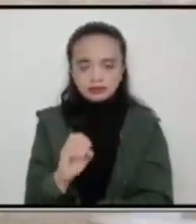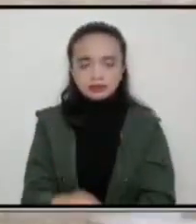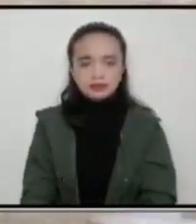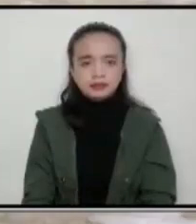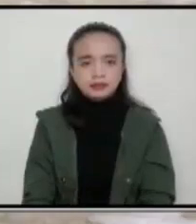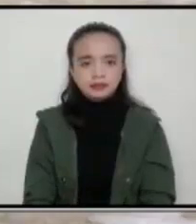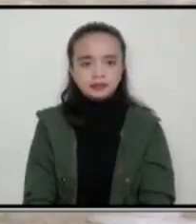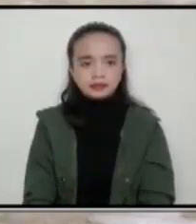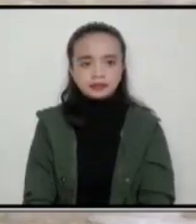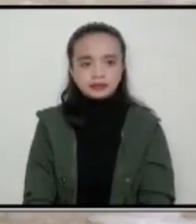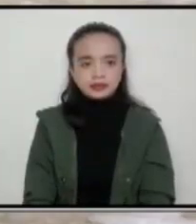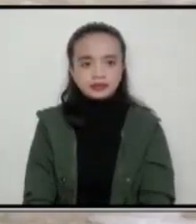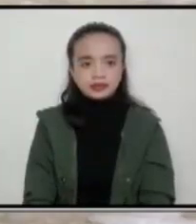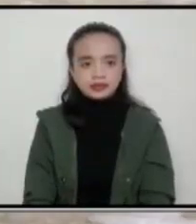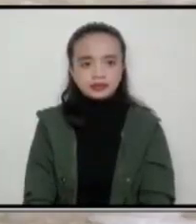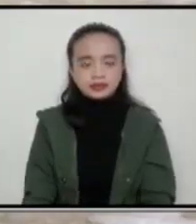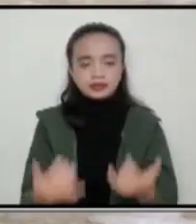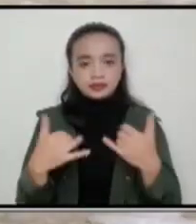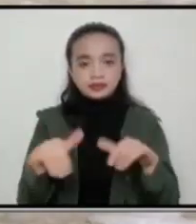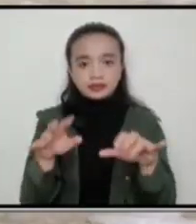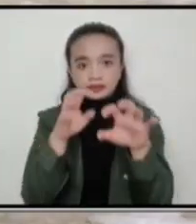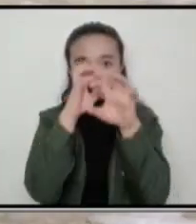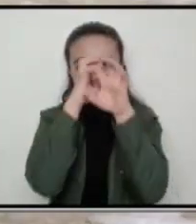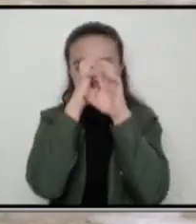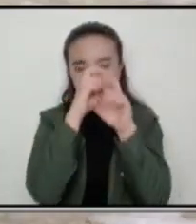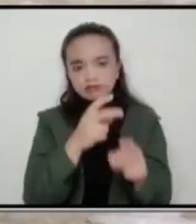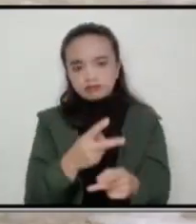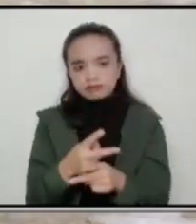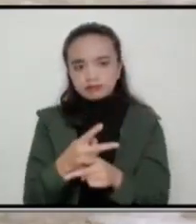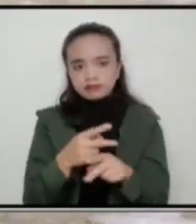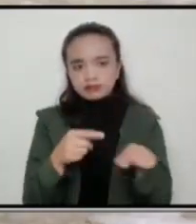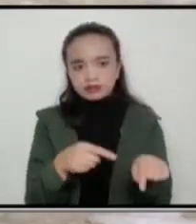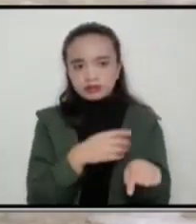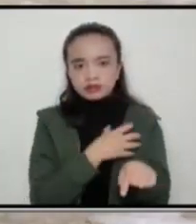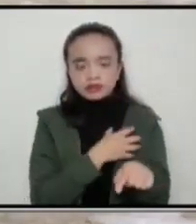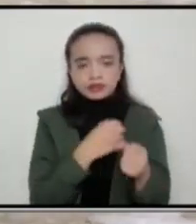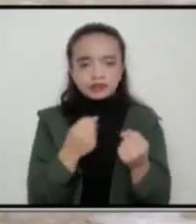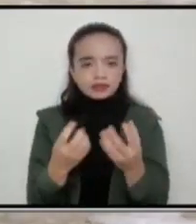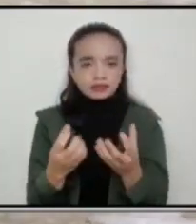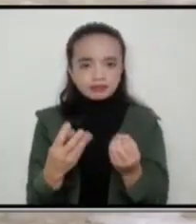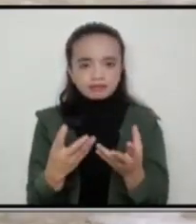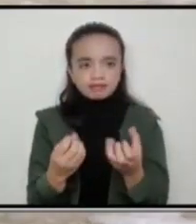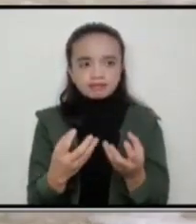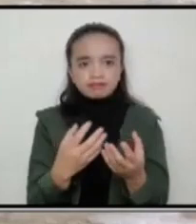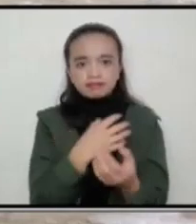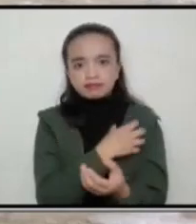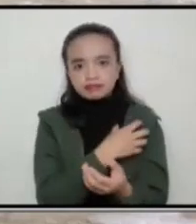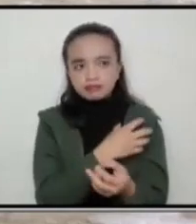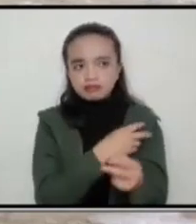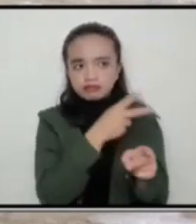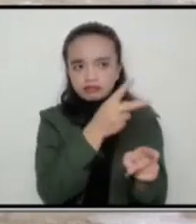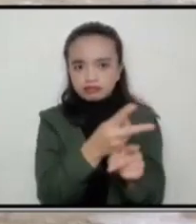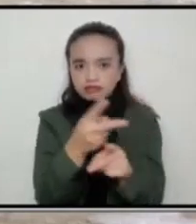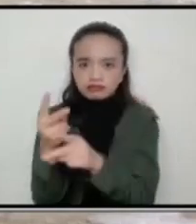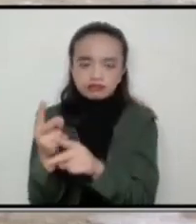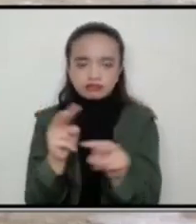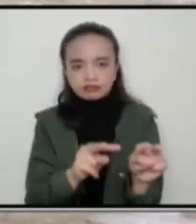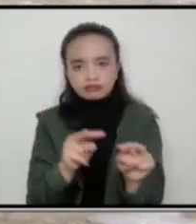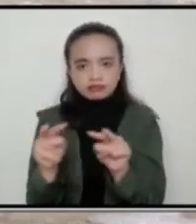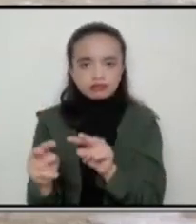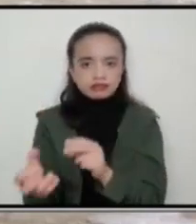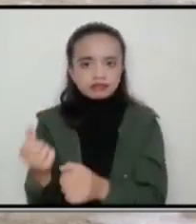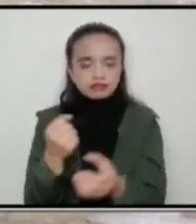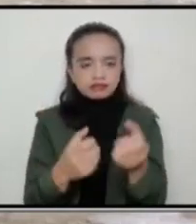Audrey, mahigpit pa rin ang seguridad dito sa Quirino Grandstand. Marami pa rin nakabantay na mga pulis at nakaistasyon sa kani-kanilang mga